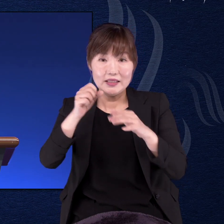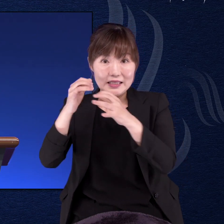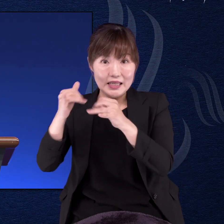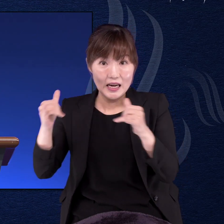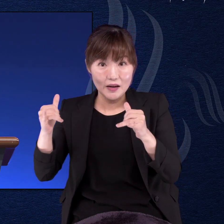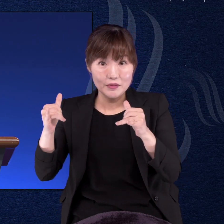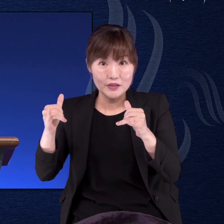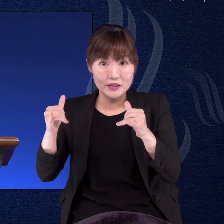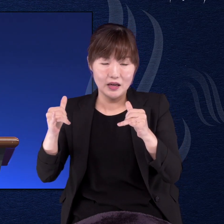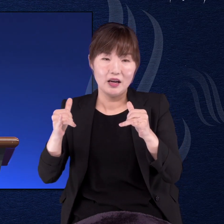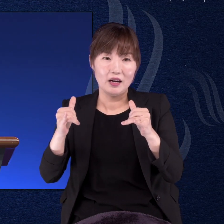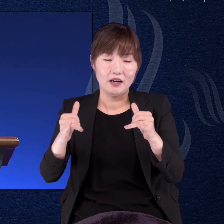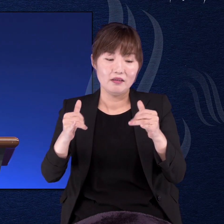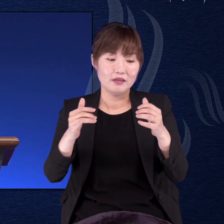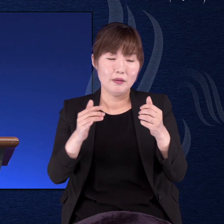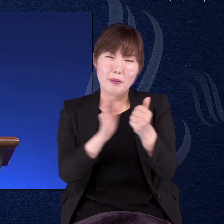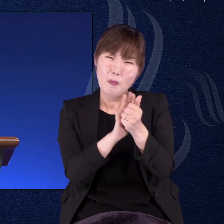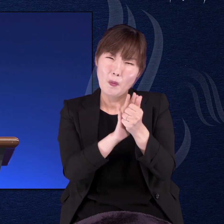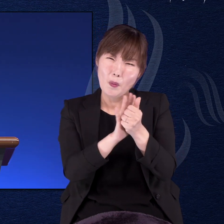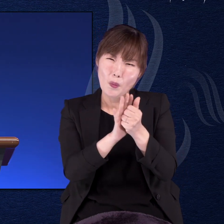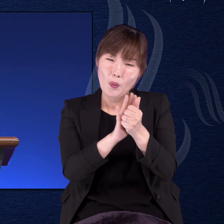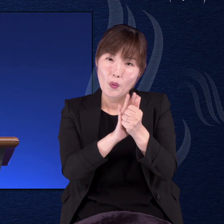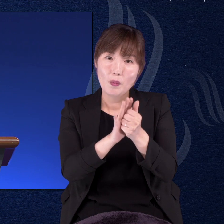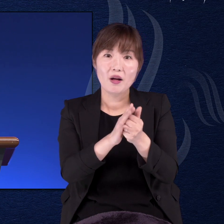말씀에 찾아보면